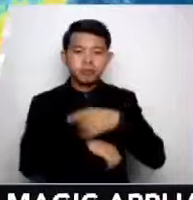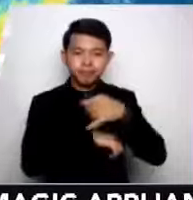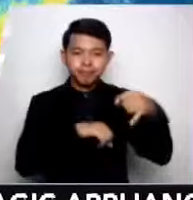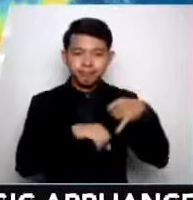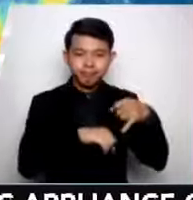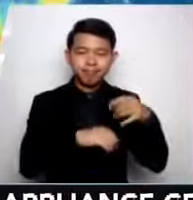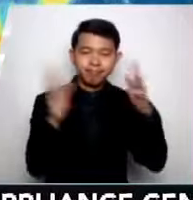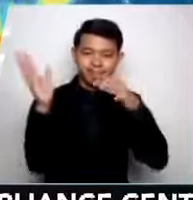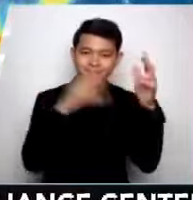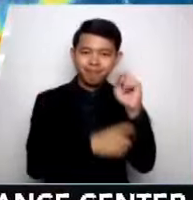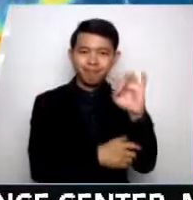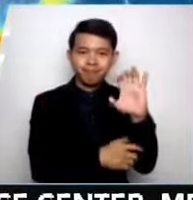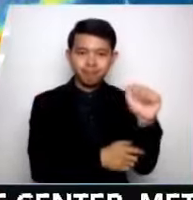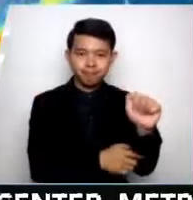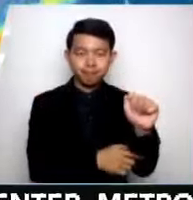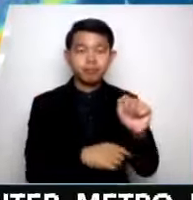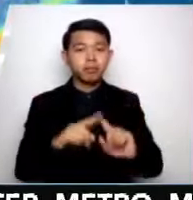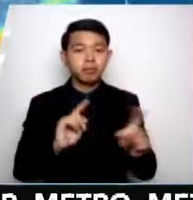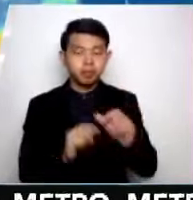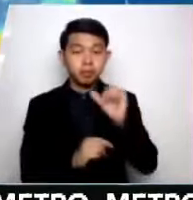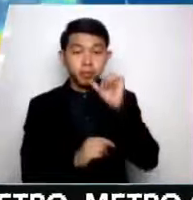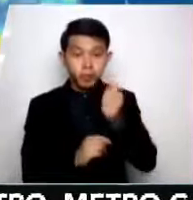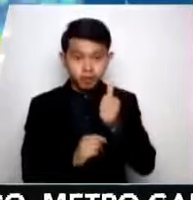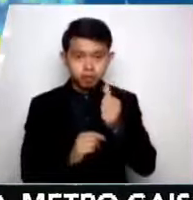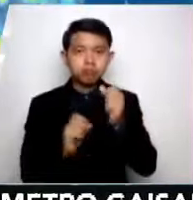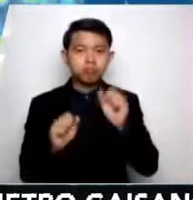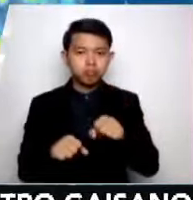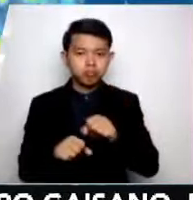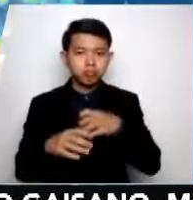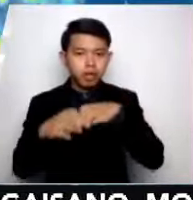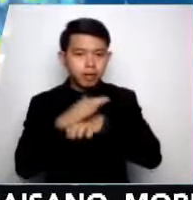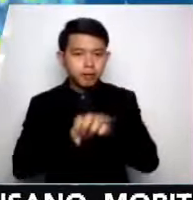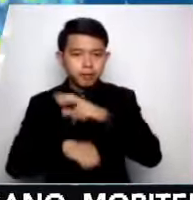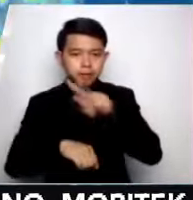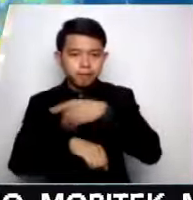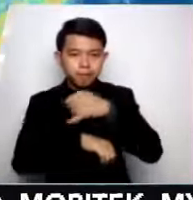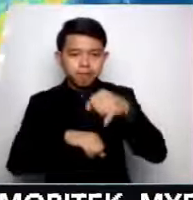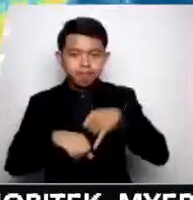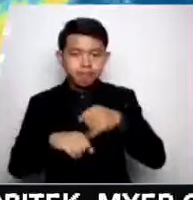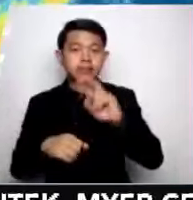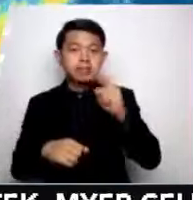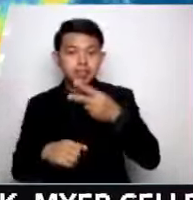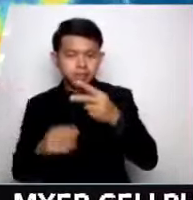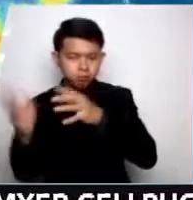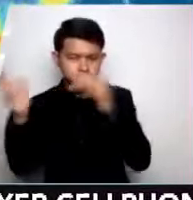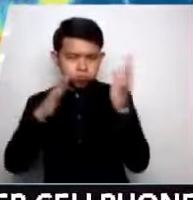Pero bukas rin posibleng pumasok ang isa pang bagyo na tatawaging bagyong Ophir.